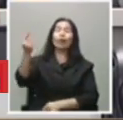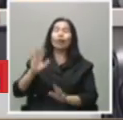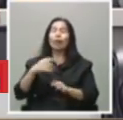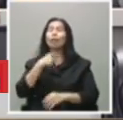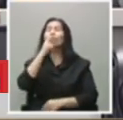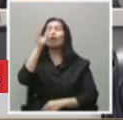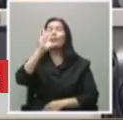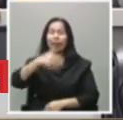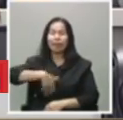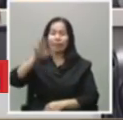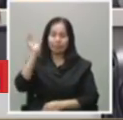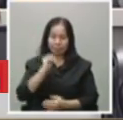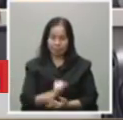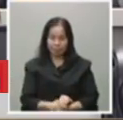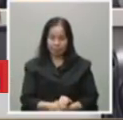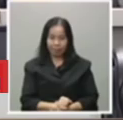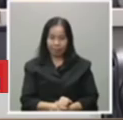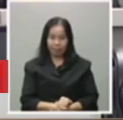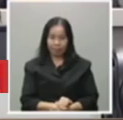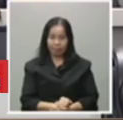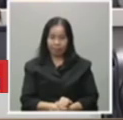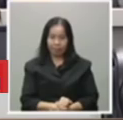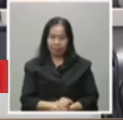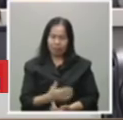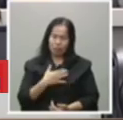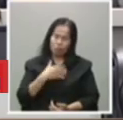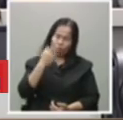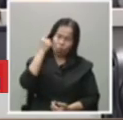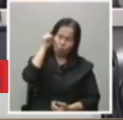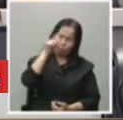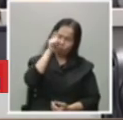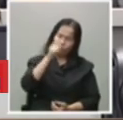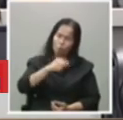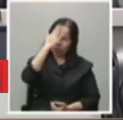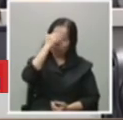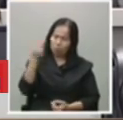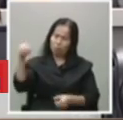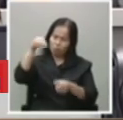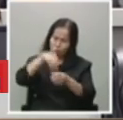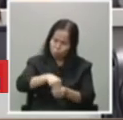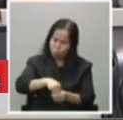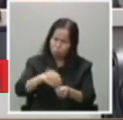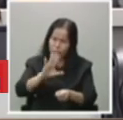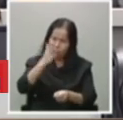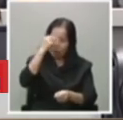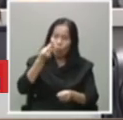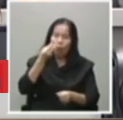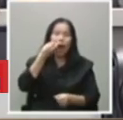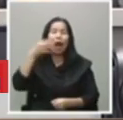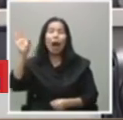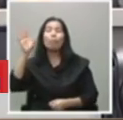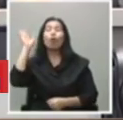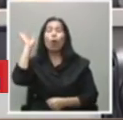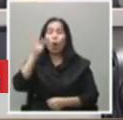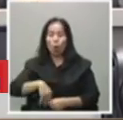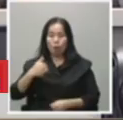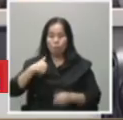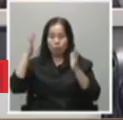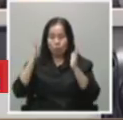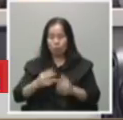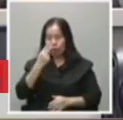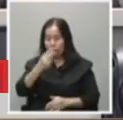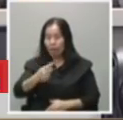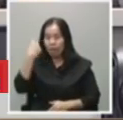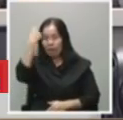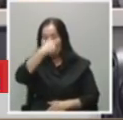ากันผมก็งงไอ้แล้วทำไมแกไม่อยู่บัญชาการอ๋อแกรีบกลับเพราะมีคนเห็นแกหน้าตาคล้ายแก